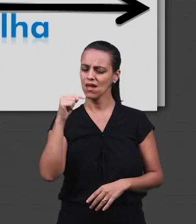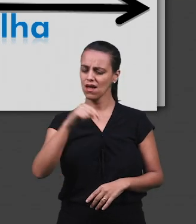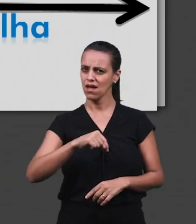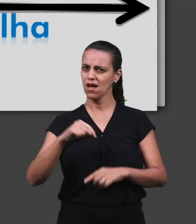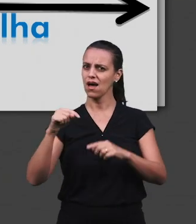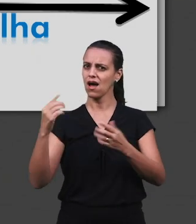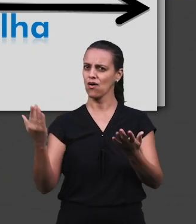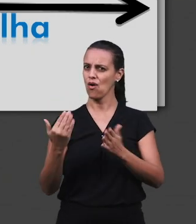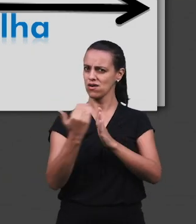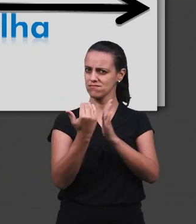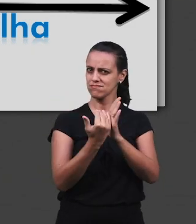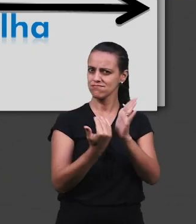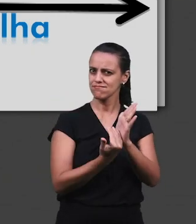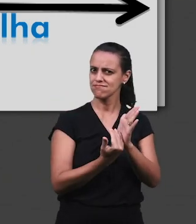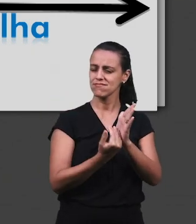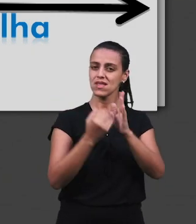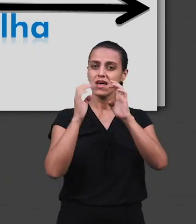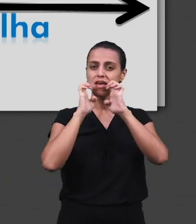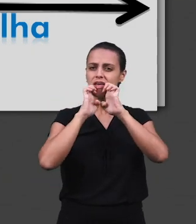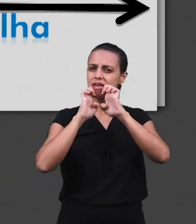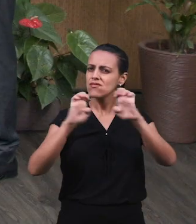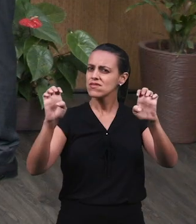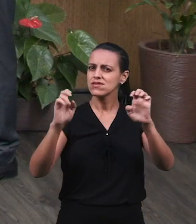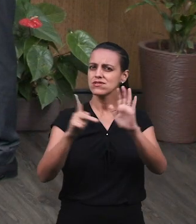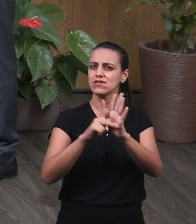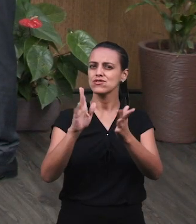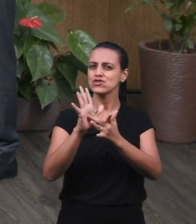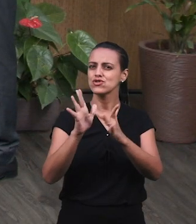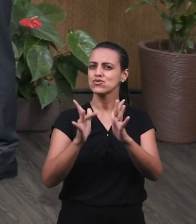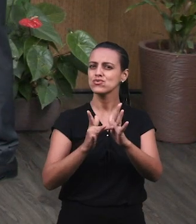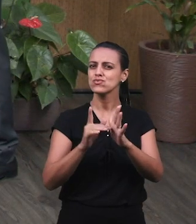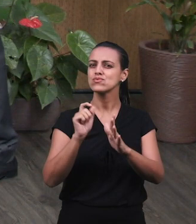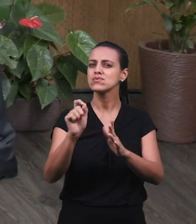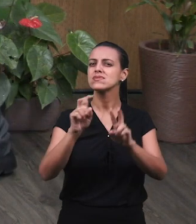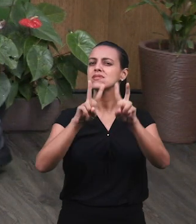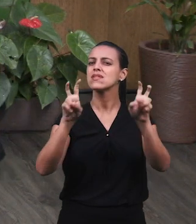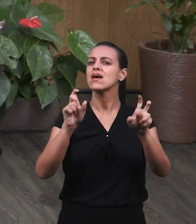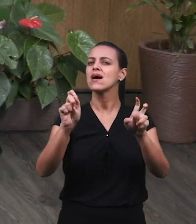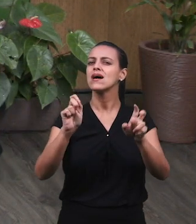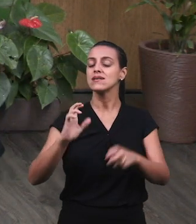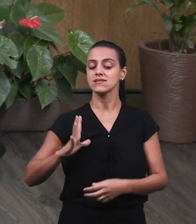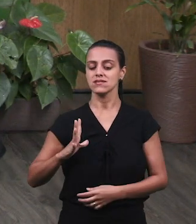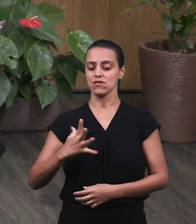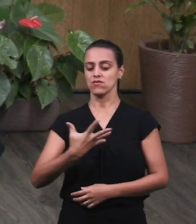de Jésus a un message de salut et de jugement,